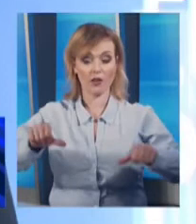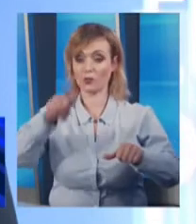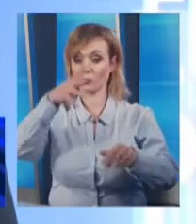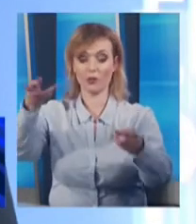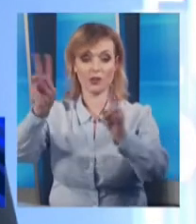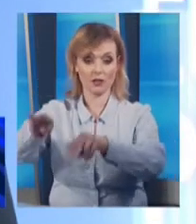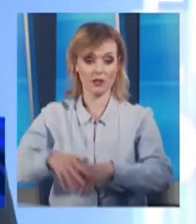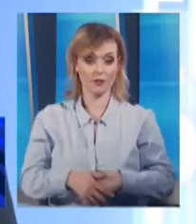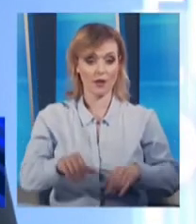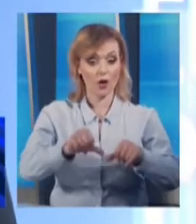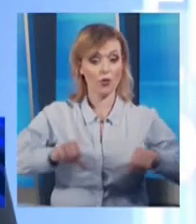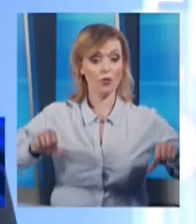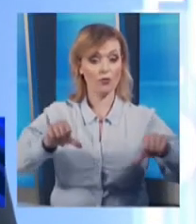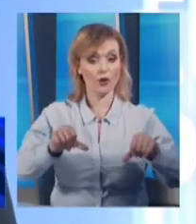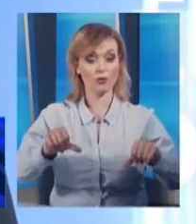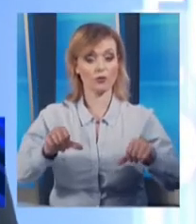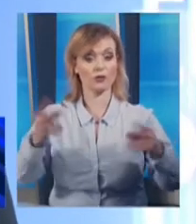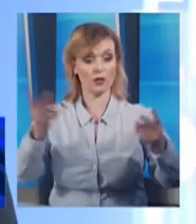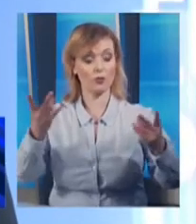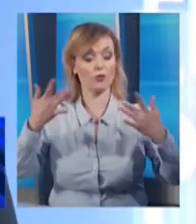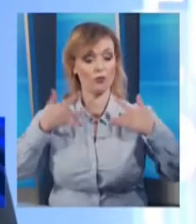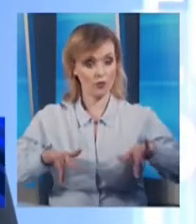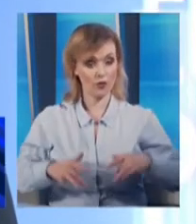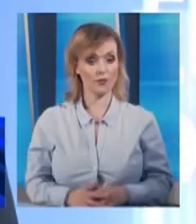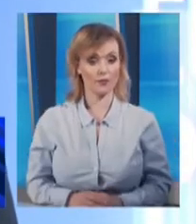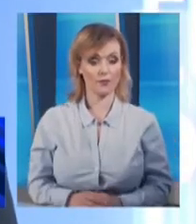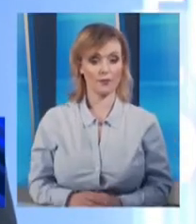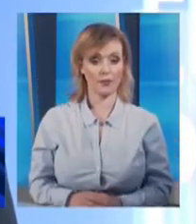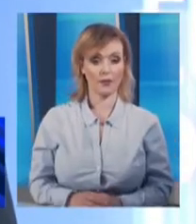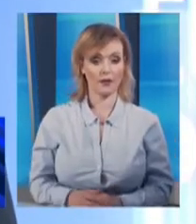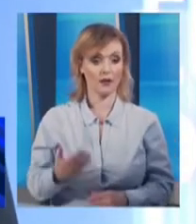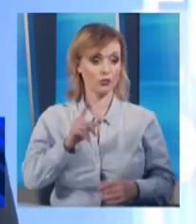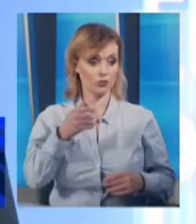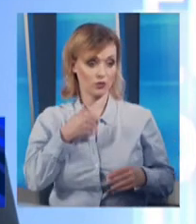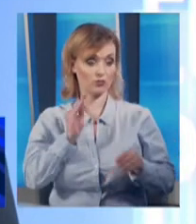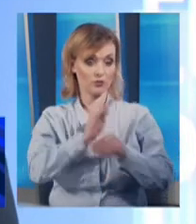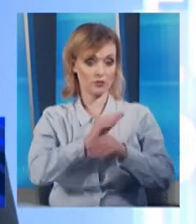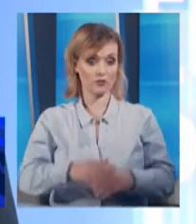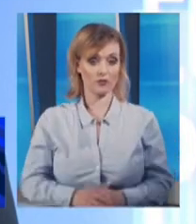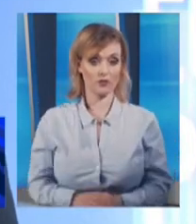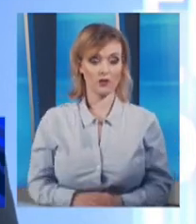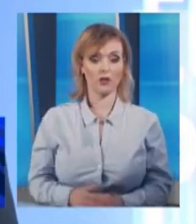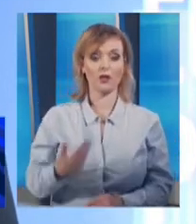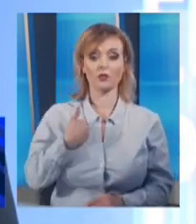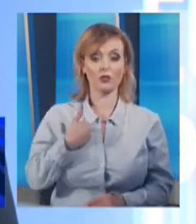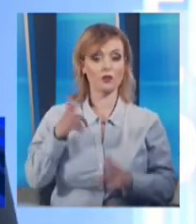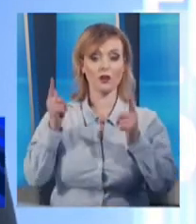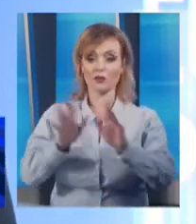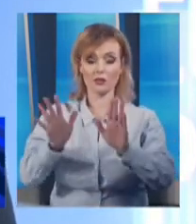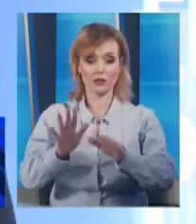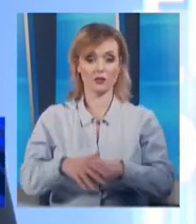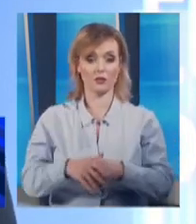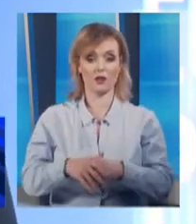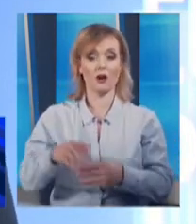guvernul acela trebuie să se... este demis. Asta așa ca o mică precizare. Noi n-am acceptat să-i